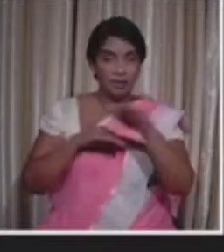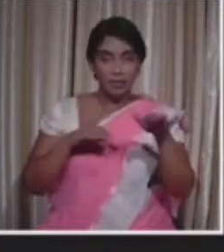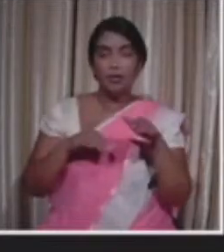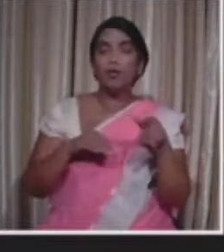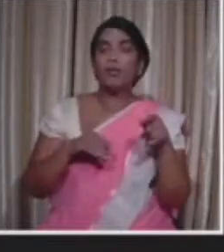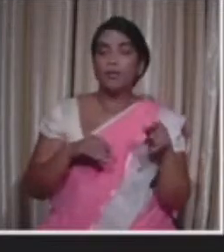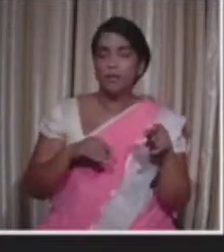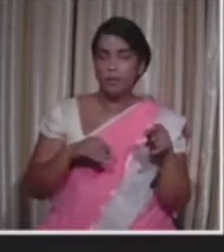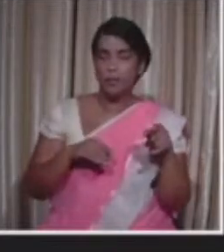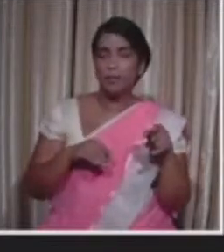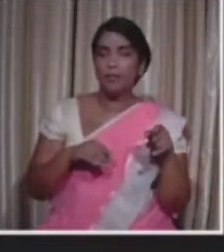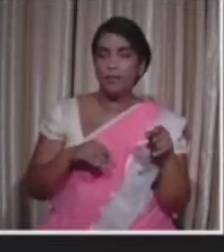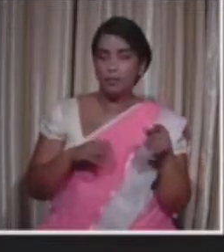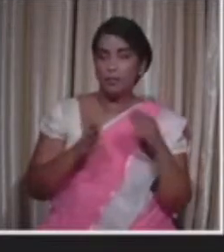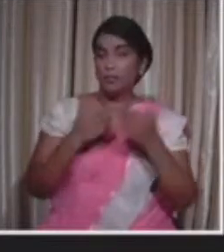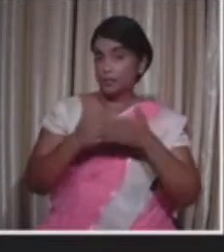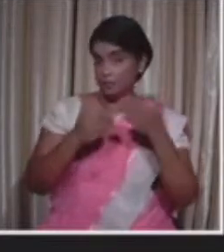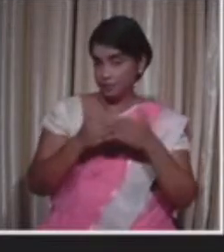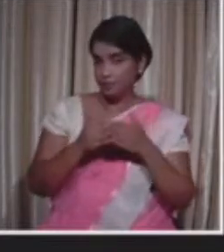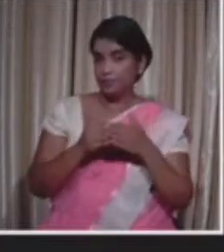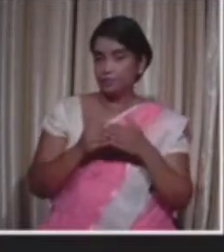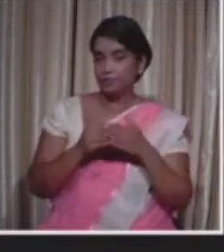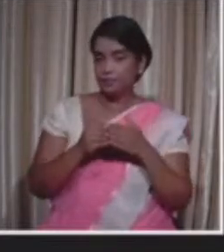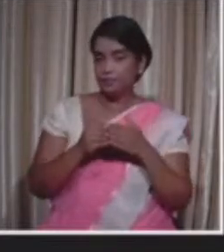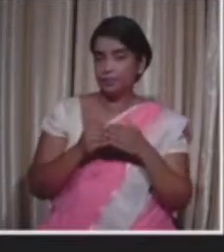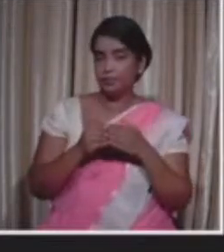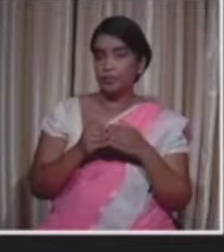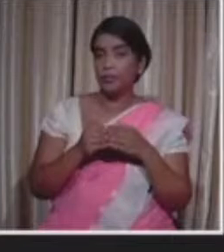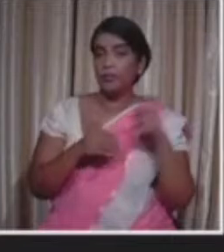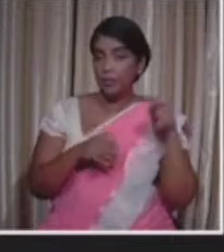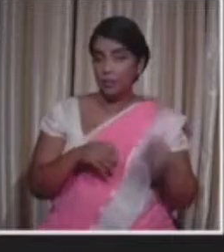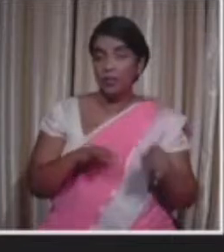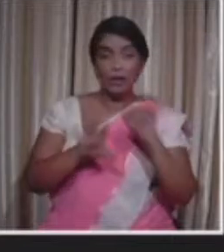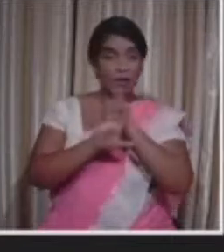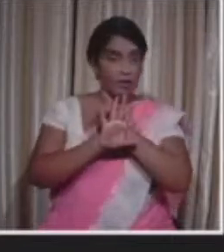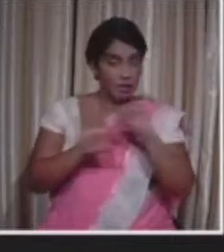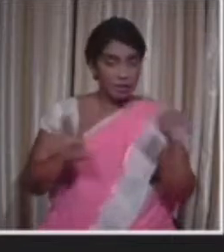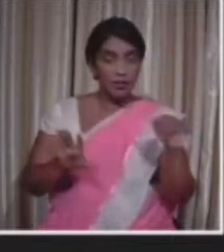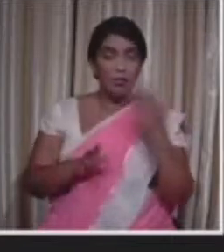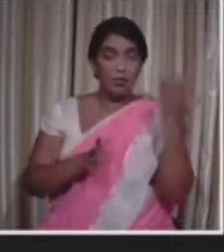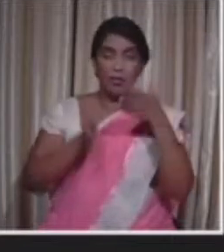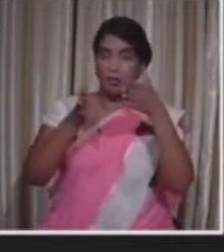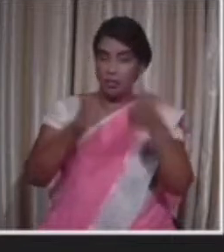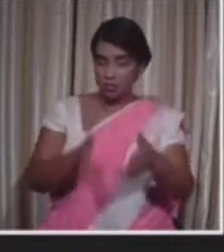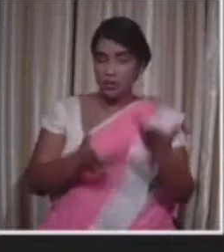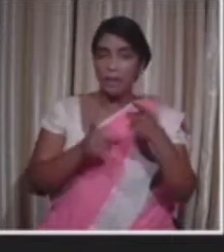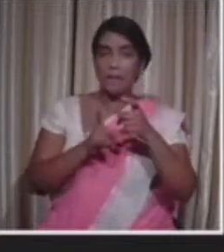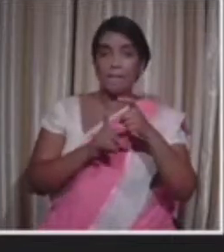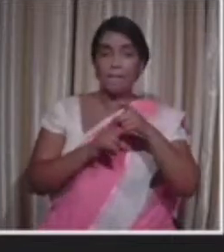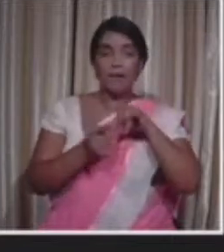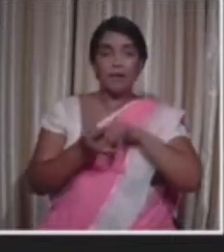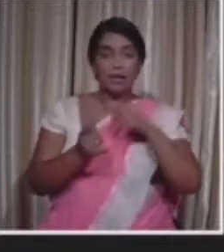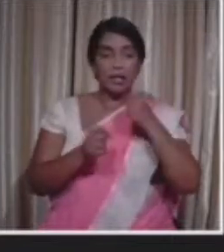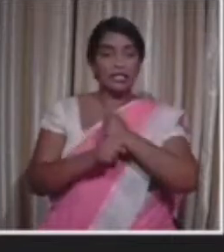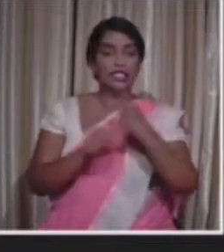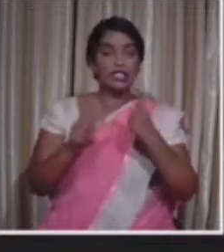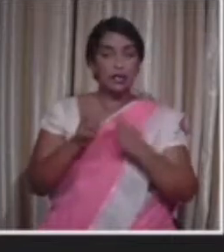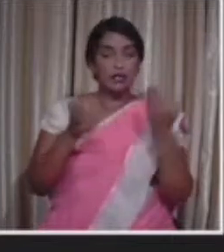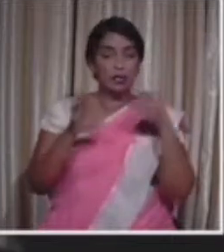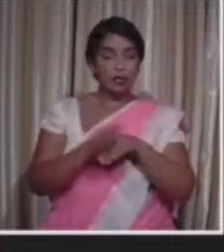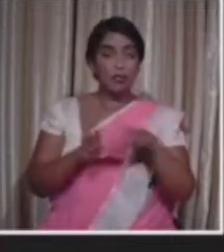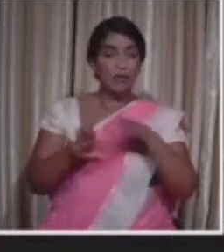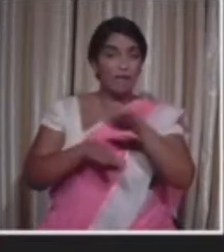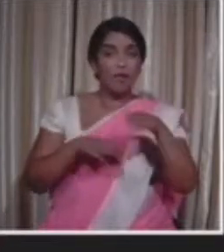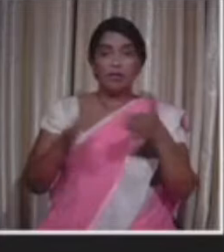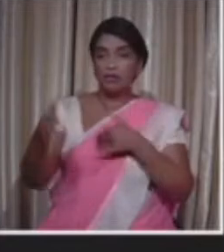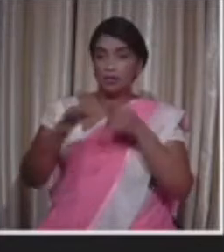සෞඛ්‍ය මැදිස්ත්‍රණ අදන්ඩ ගරු කතානායකතුමනි මේ 16ක්ම මුල්ගල් තියලා ප්‍රාදේශීය ලේකම් ඩිස්ත්‍රික් ලේකම් ඔක්කොම විලා ඉඩම් වැන් කරලා